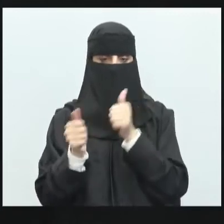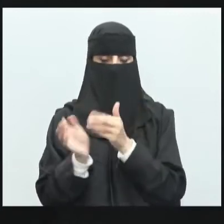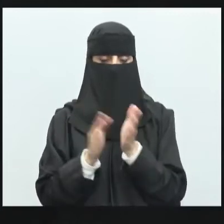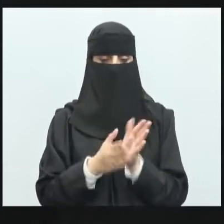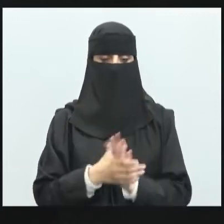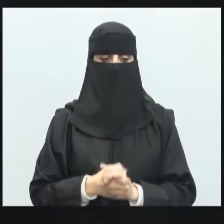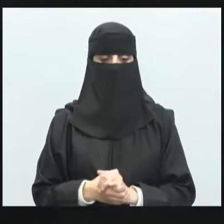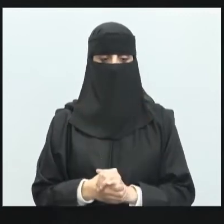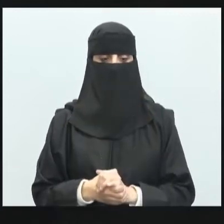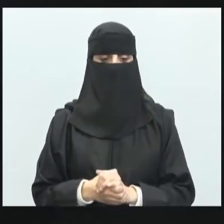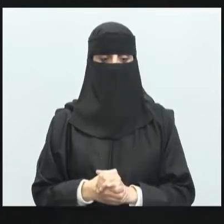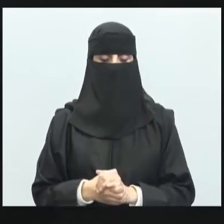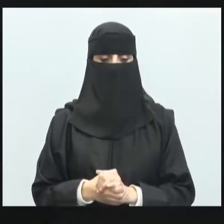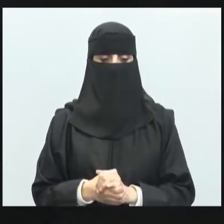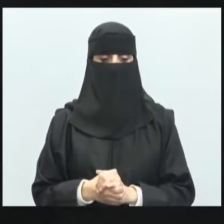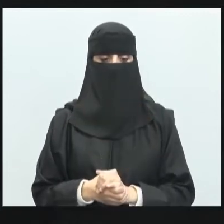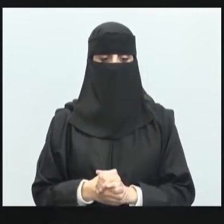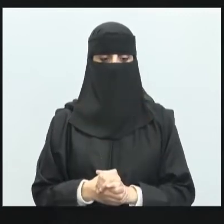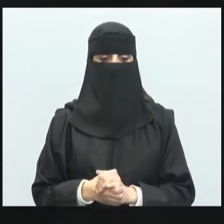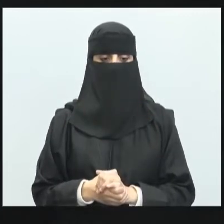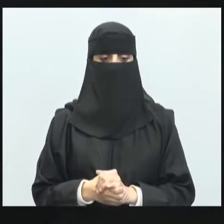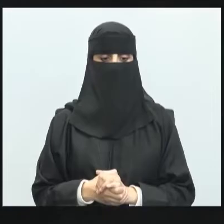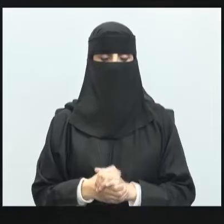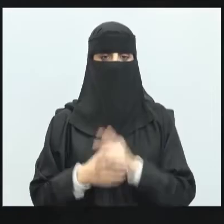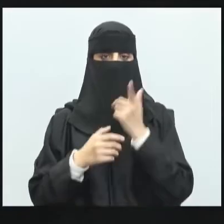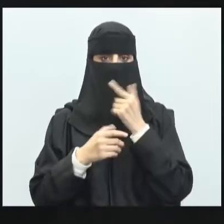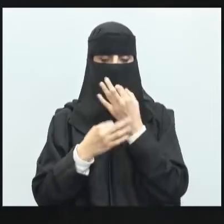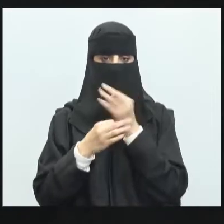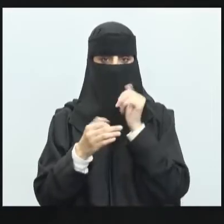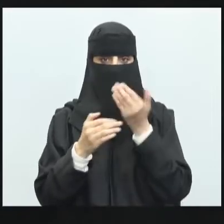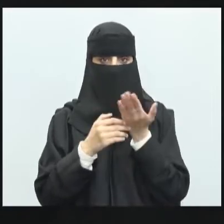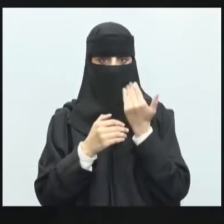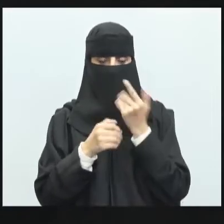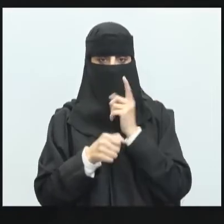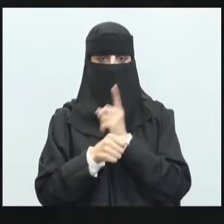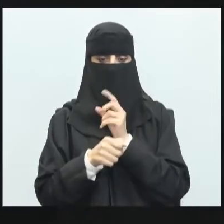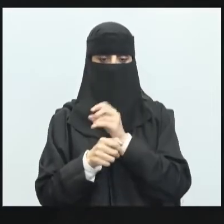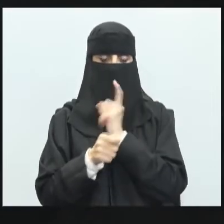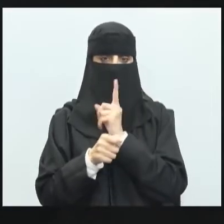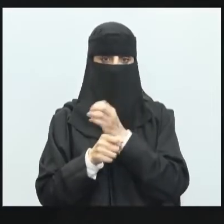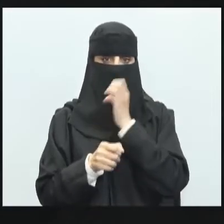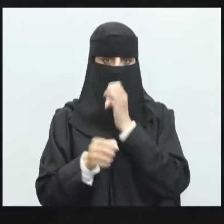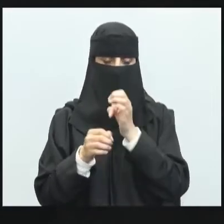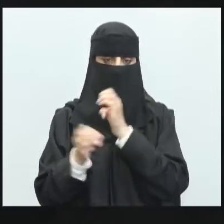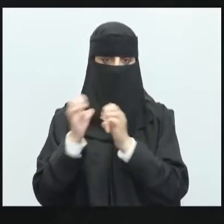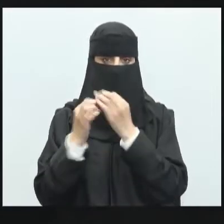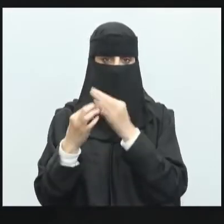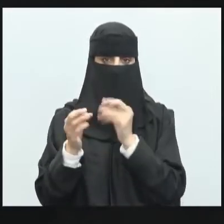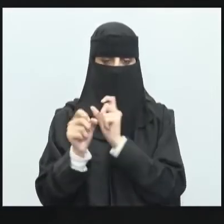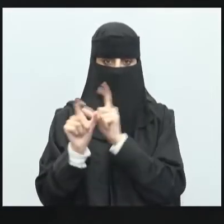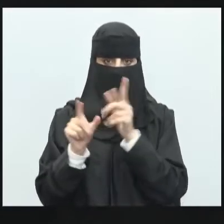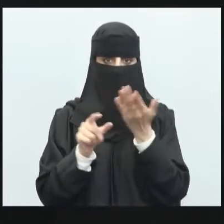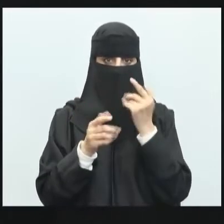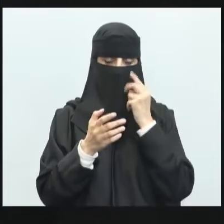الاجابه الصحيحه بامكانك ان تجيب قبل ان تظهر الاجابات على الشاشه ثم